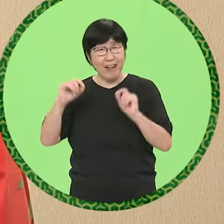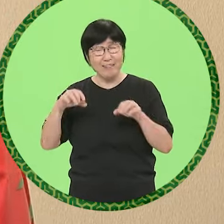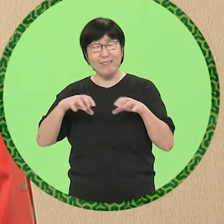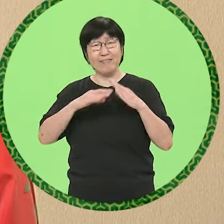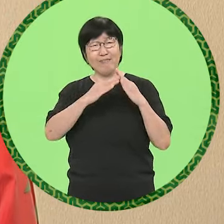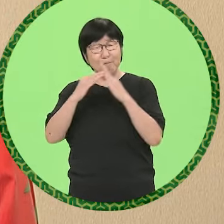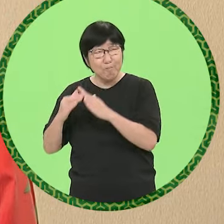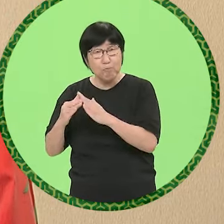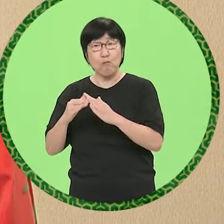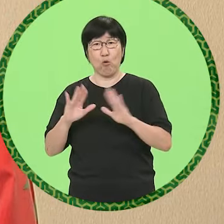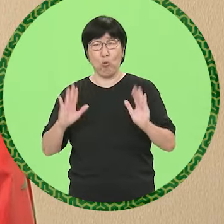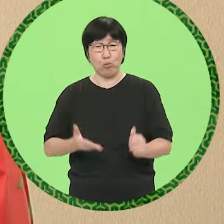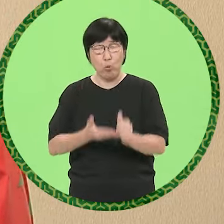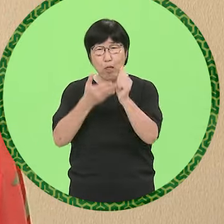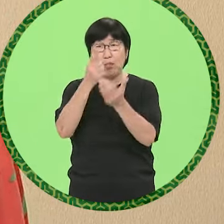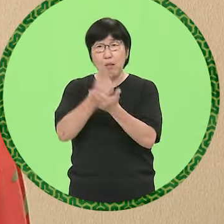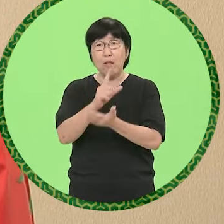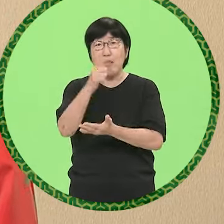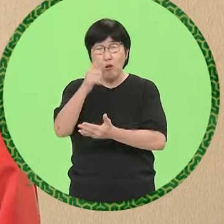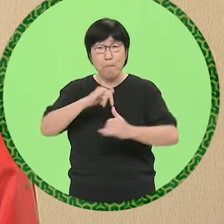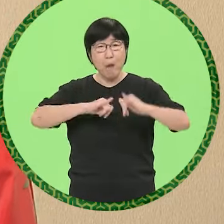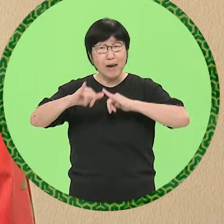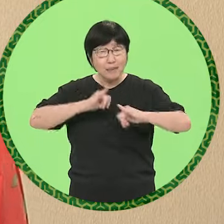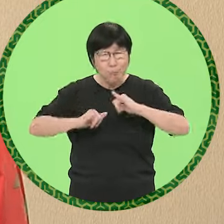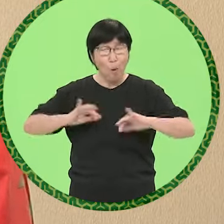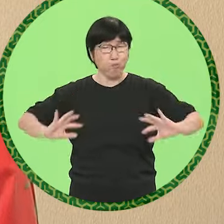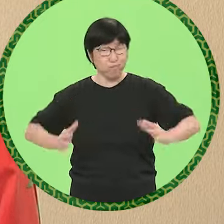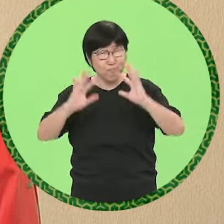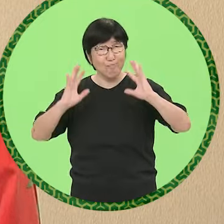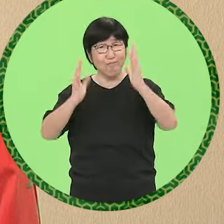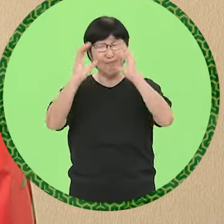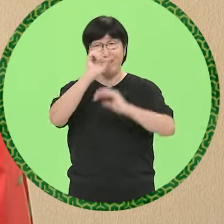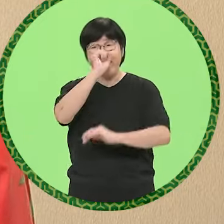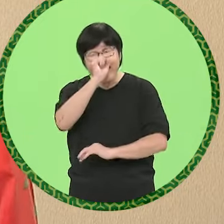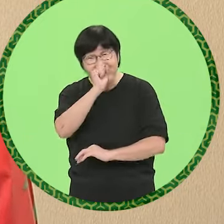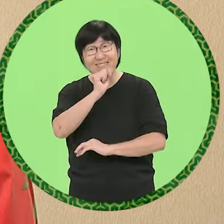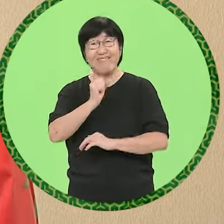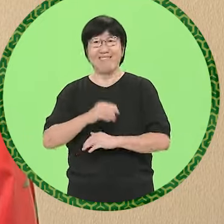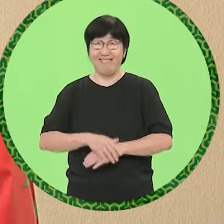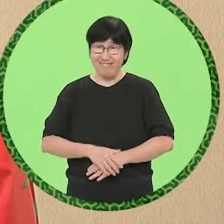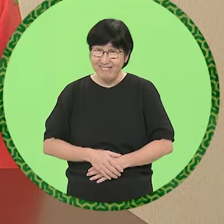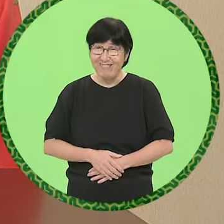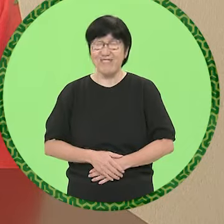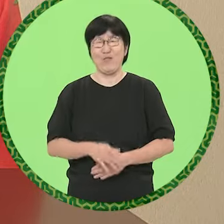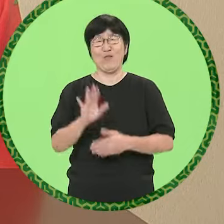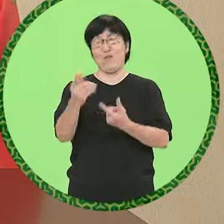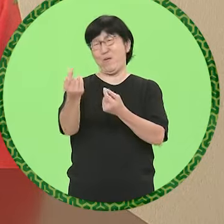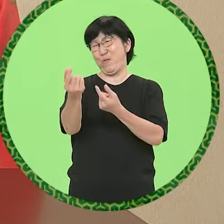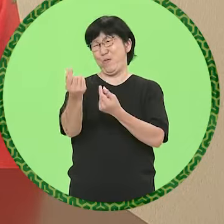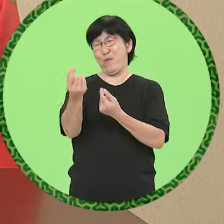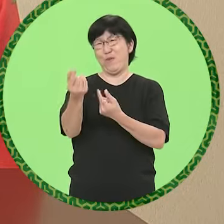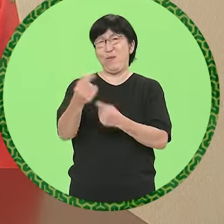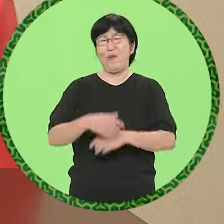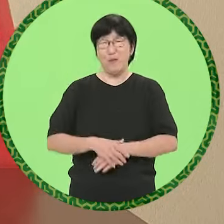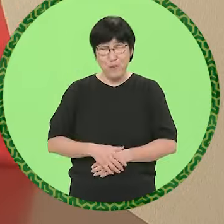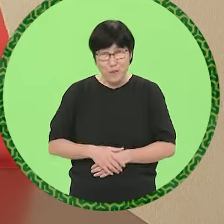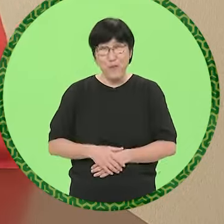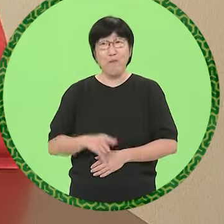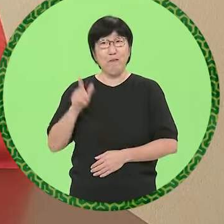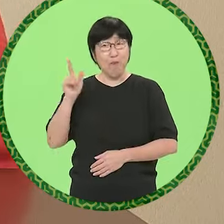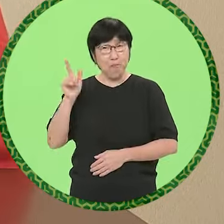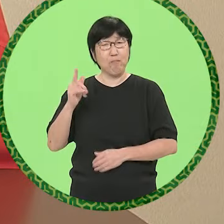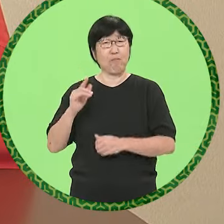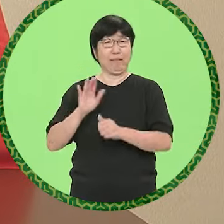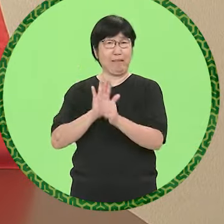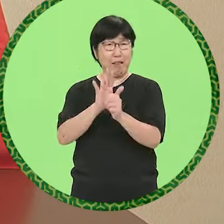に、子育て世帯だけでなく町も元気になることもあるんですね。 その通りじゃ。3世代